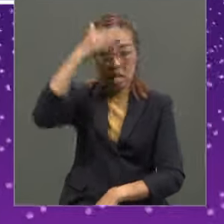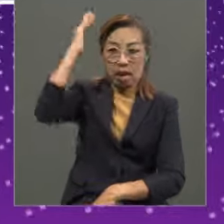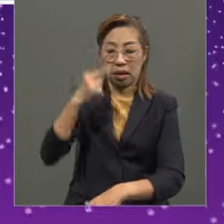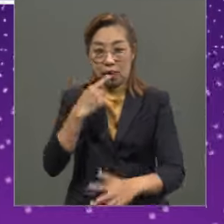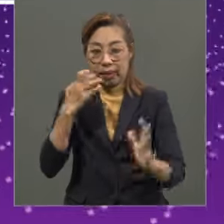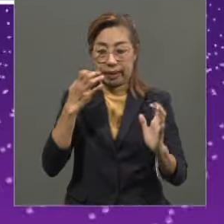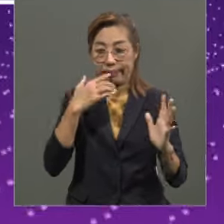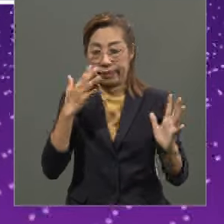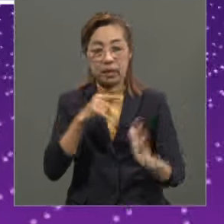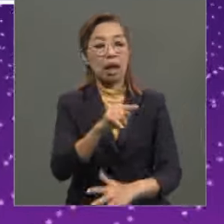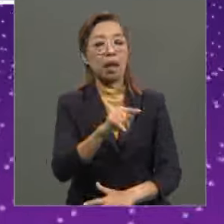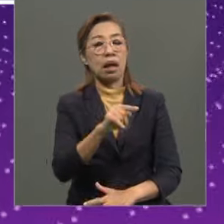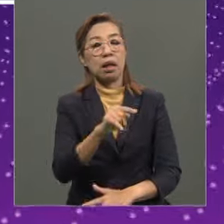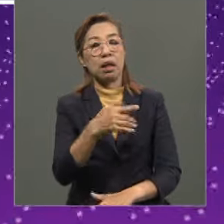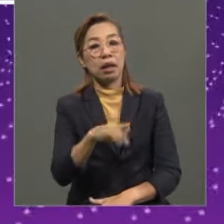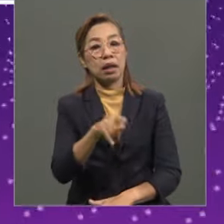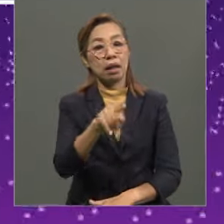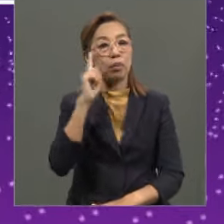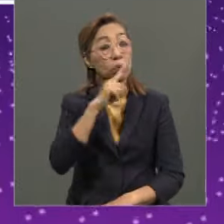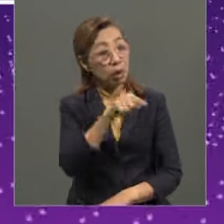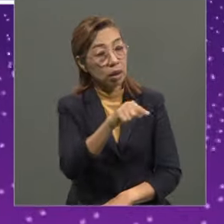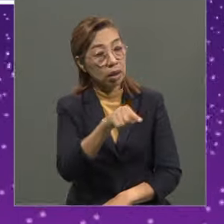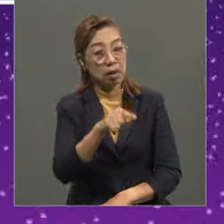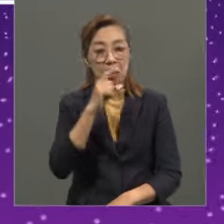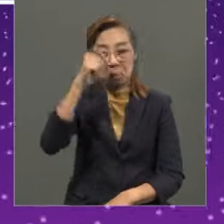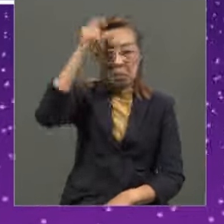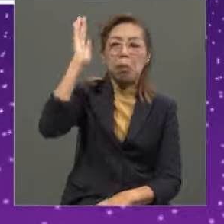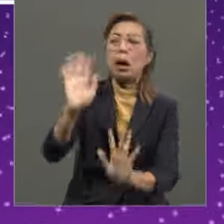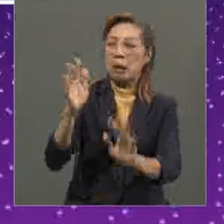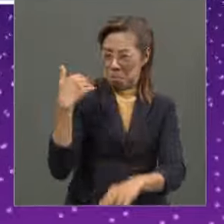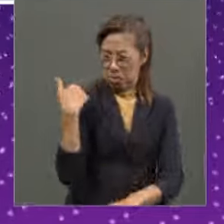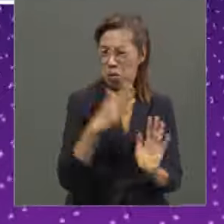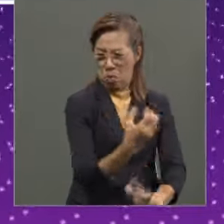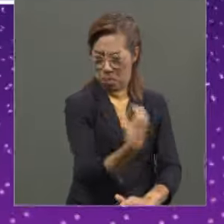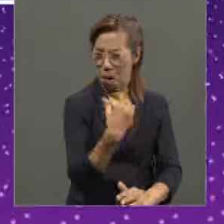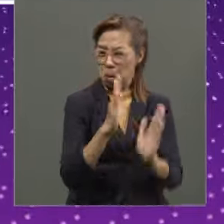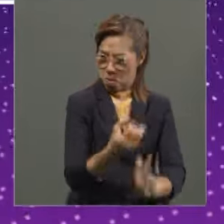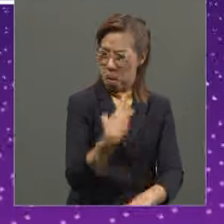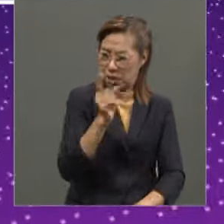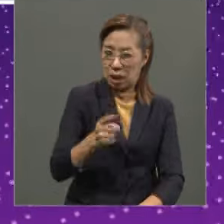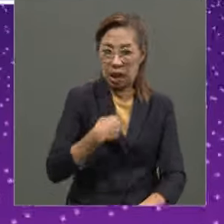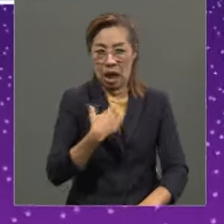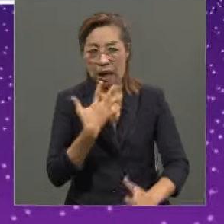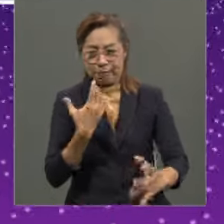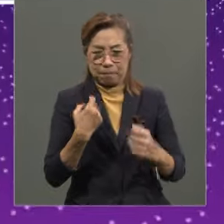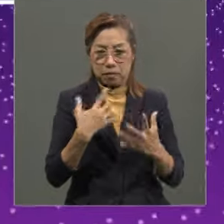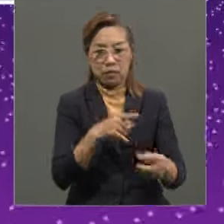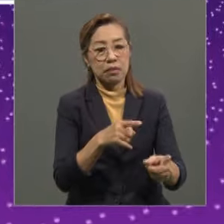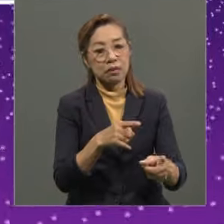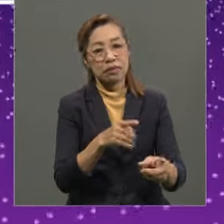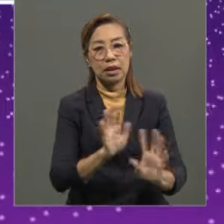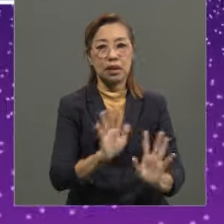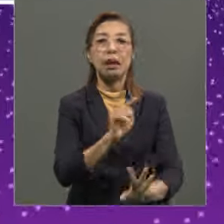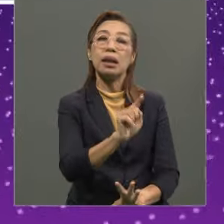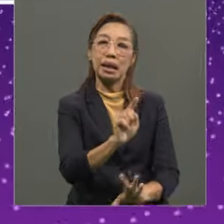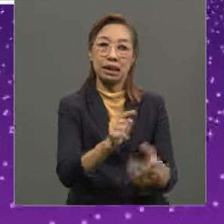ได ้อ้าว บอกว่ามีคนมาร้องเรียนจริงๆมีคนมาร้องเรียนจริงๆแล้วก็ค่อนข้างที่จะอึกอักหน่อยเหมือนกันแต่ว่าอย่างไรก็